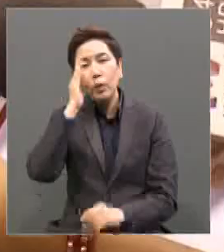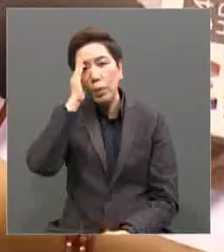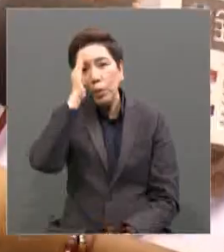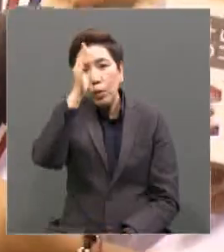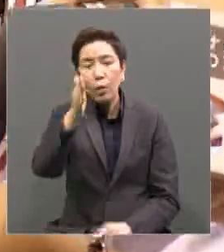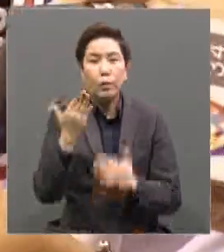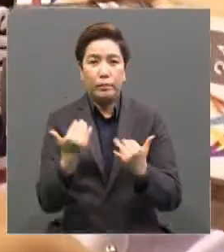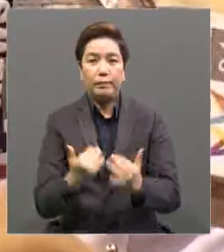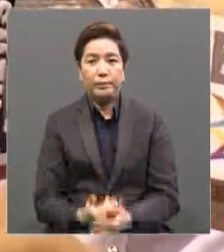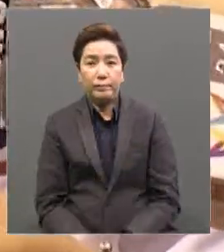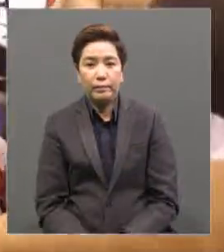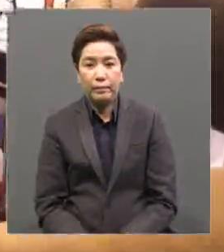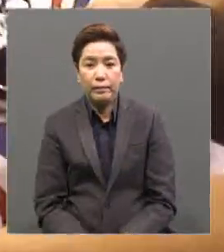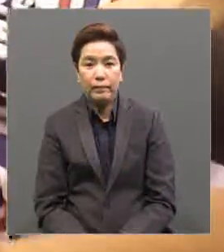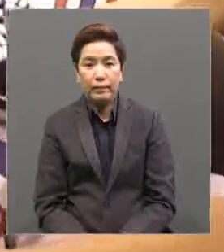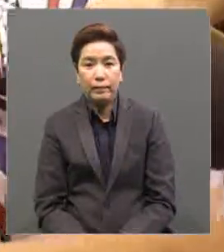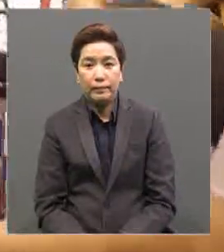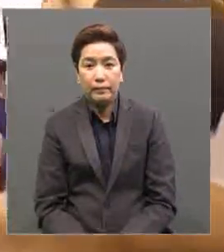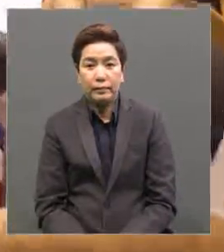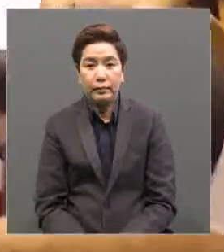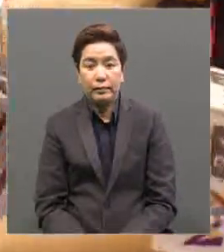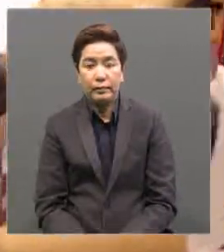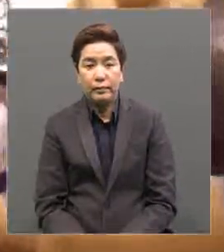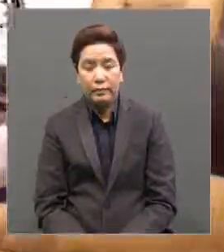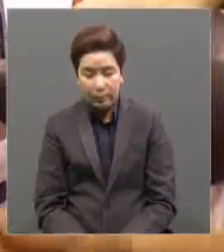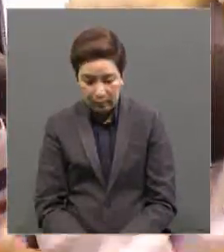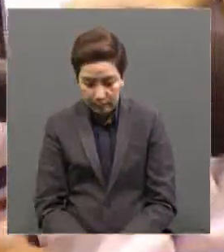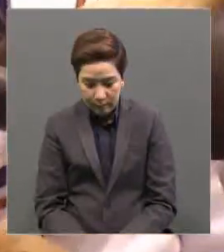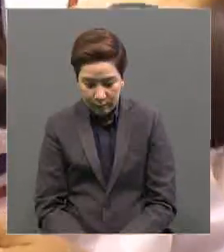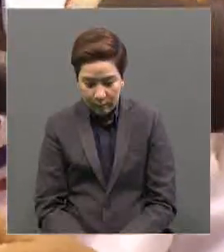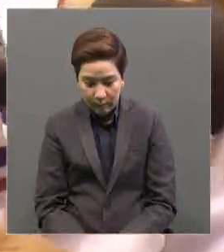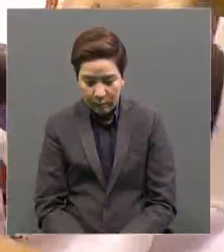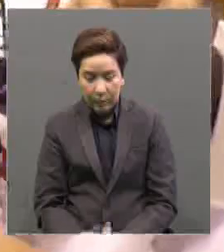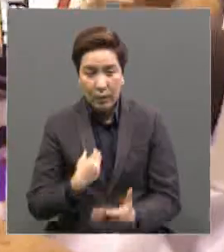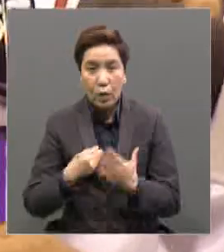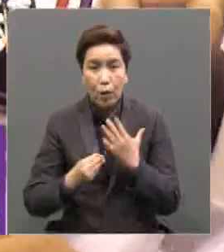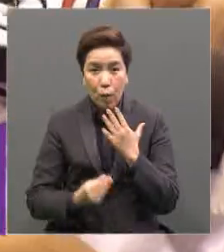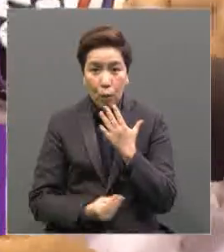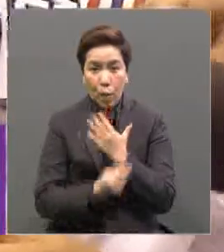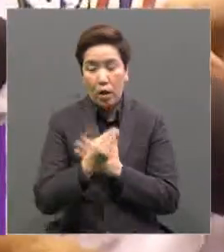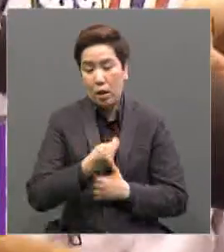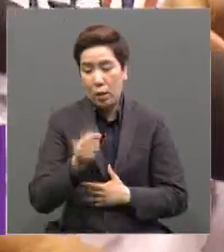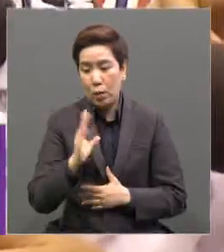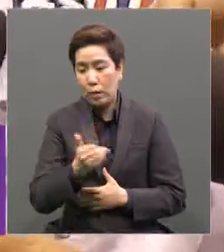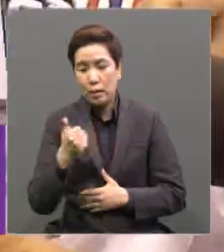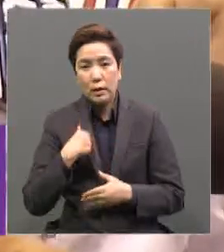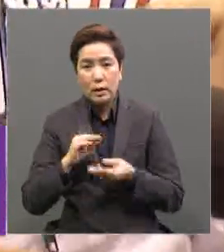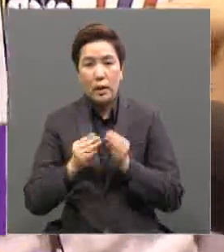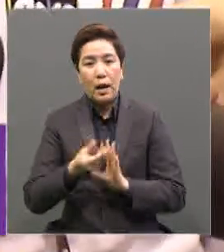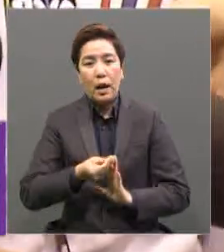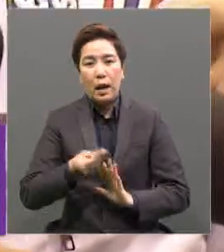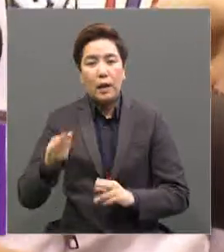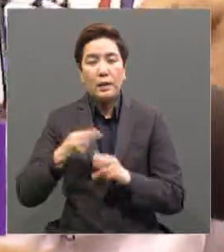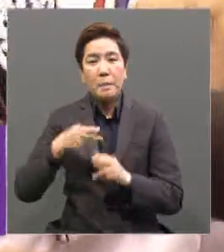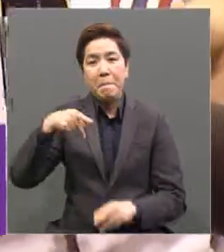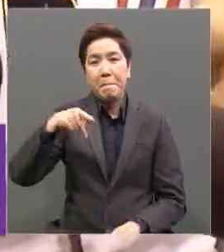ครับ ต้องของอะไรนะเรียกอะไรเราก็ต้องให้โอกาสคนอื่นเขาขึ้นมาเป็นบ้างผมก็ให้เบอร์หนึ่งให้กับคุณธีรพันธ์